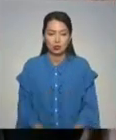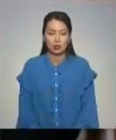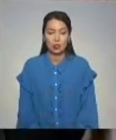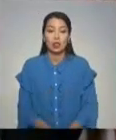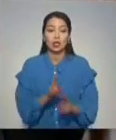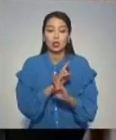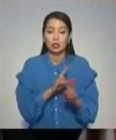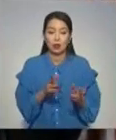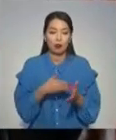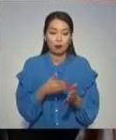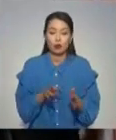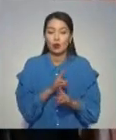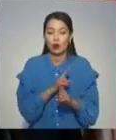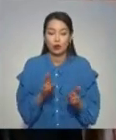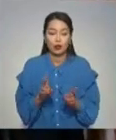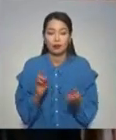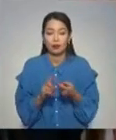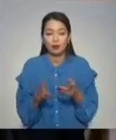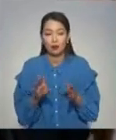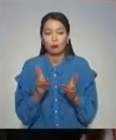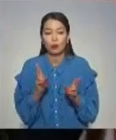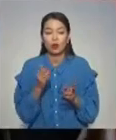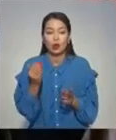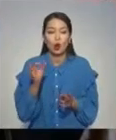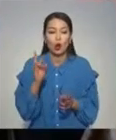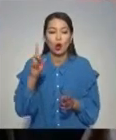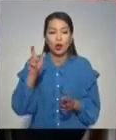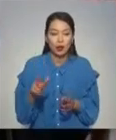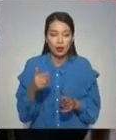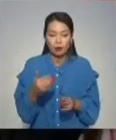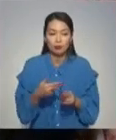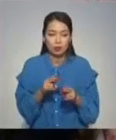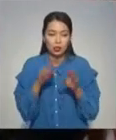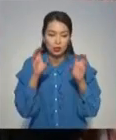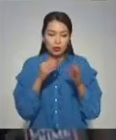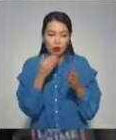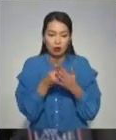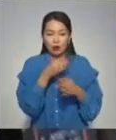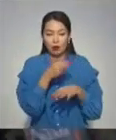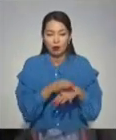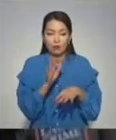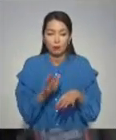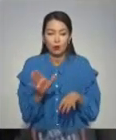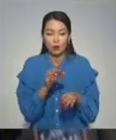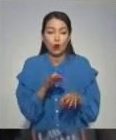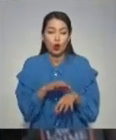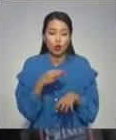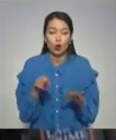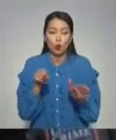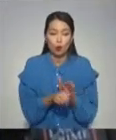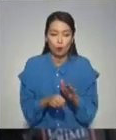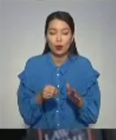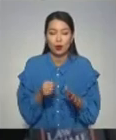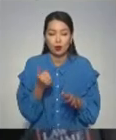Никто, абсолютно никто, независимо от того, кем он является в обществе, не стоит выше закона. Мэгги и Пол Мердо жестоко убиты тем, кого